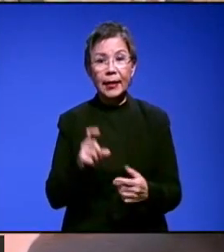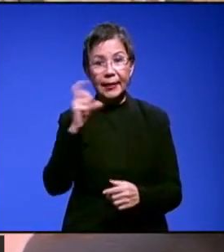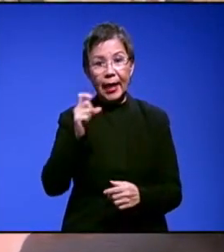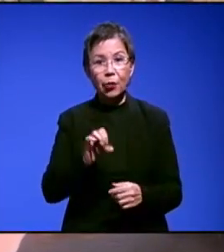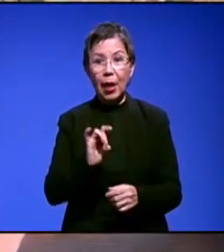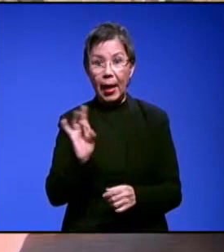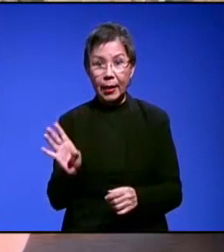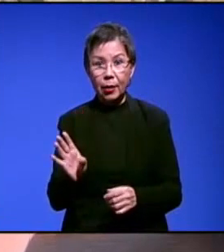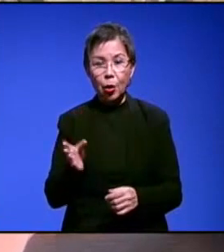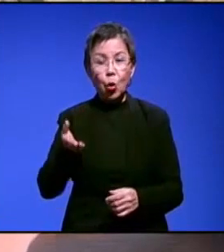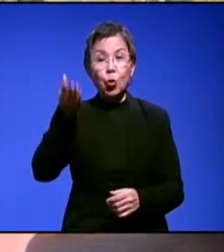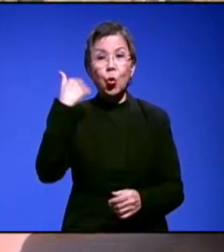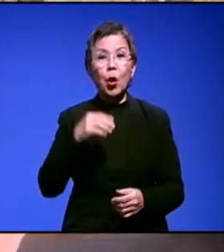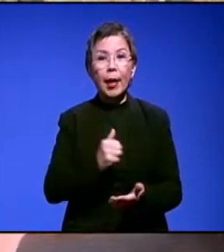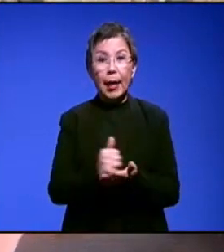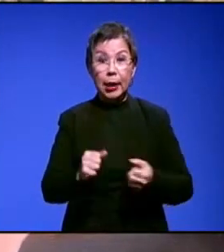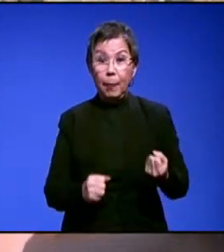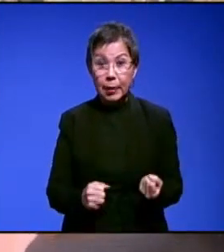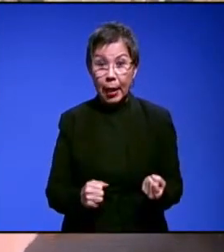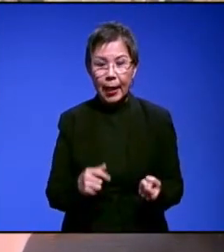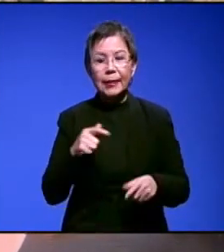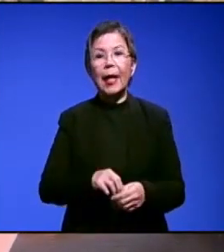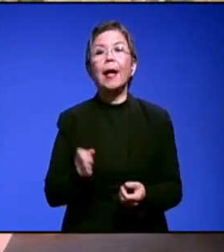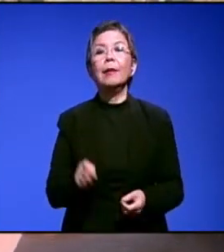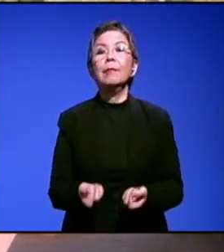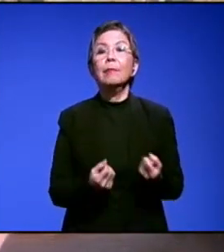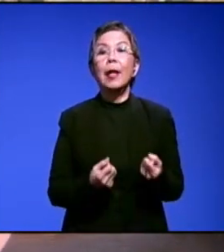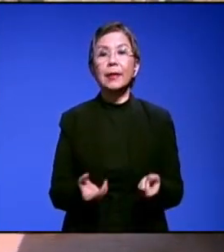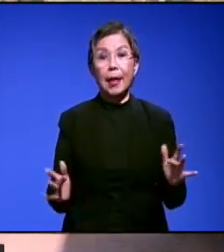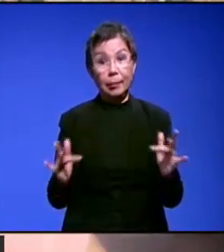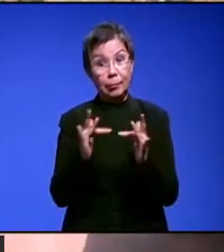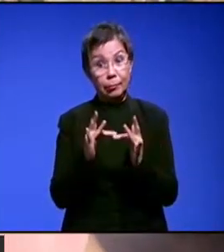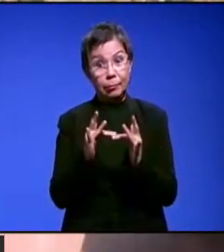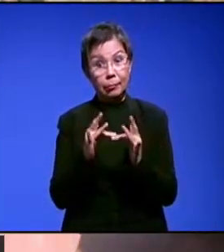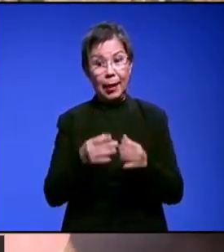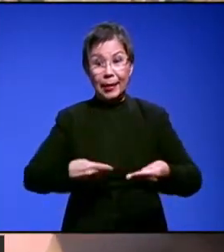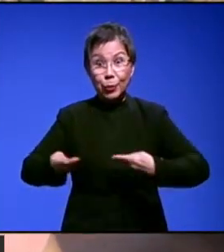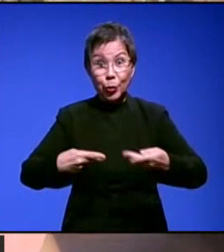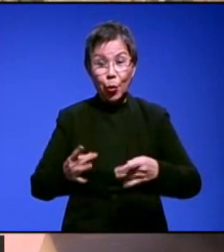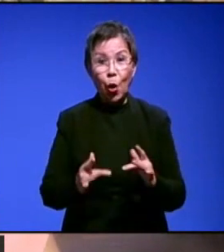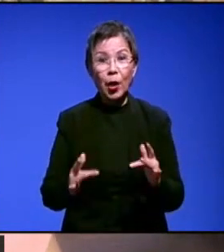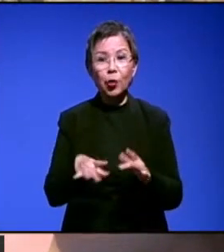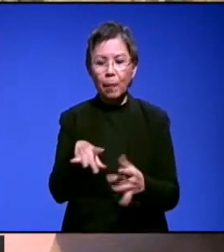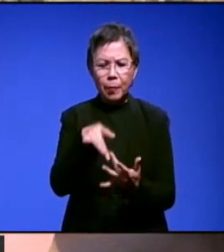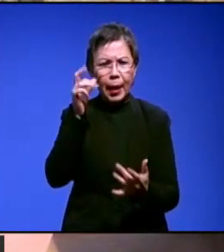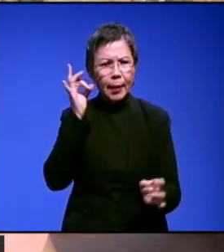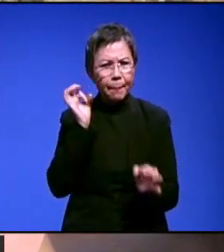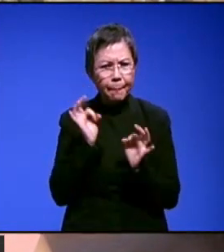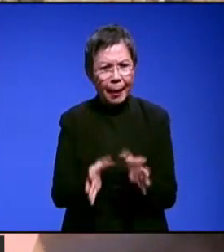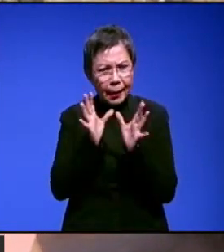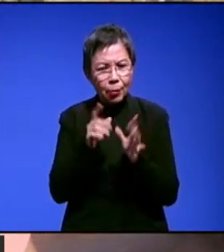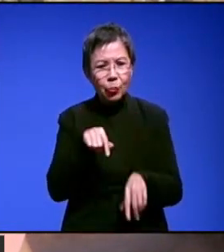dari gaya belanja konvensional ke gaya belanja online. Dan bisnis online memang menjadi salah satu pilihan yang tepat di tengah